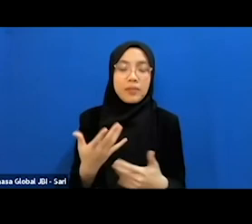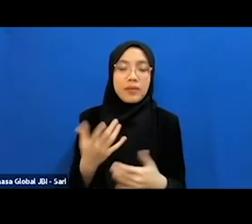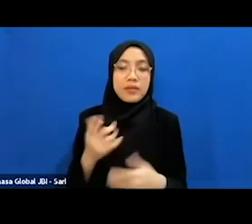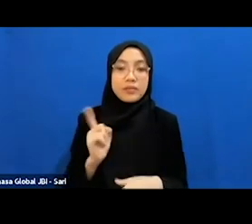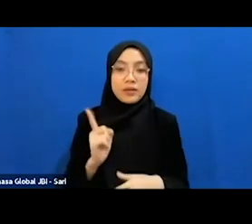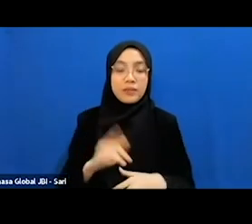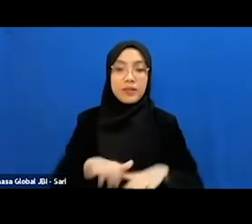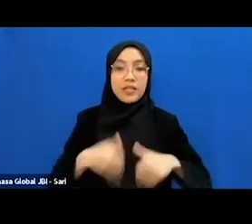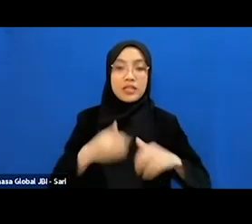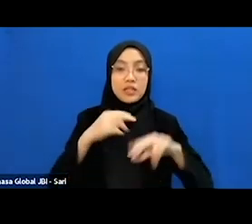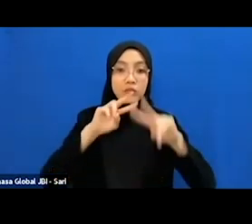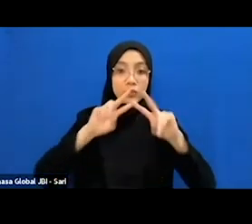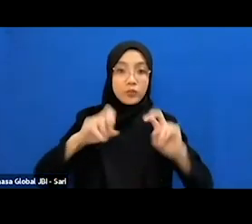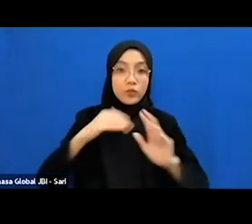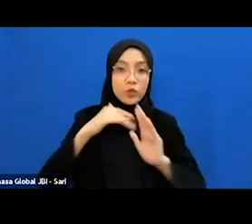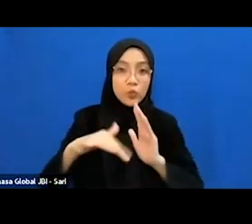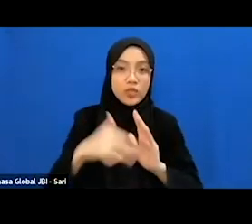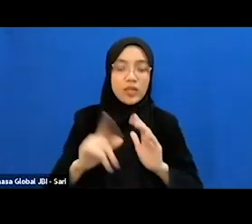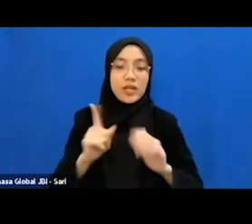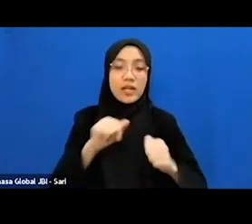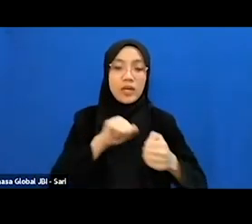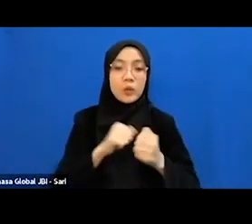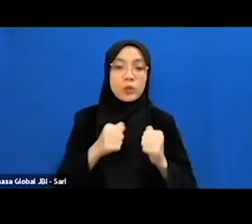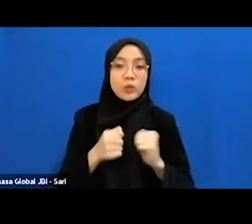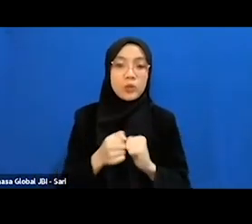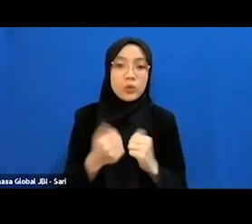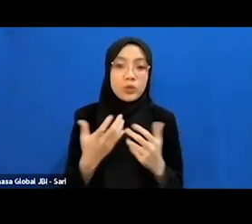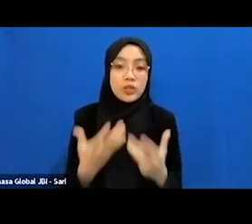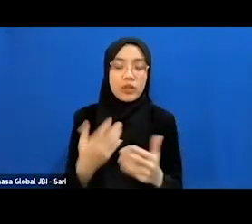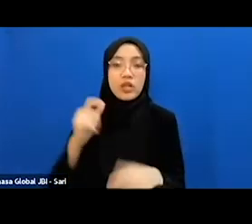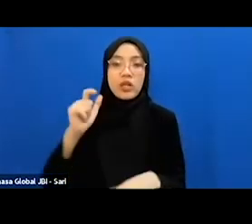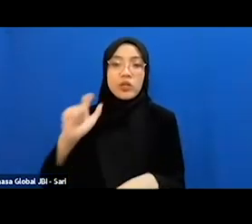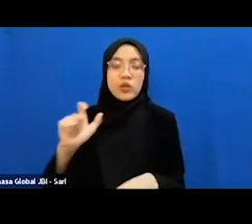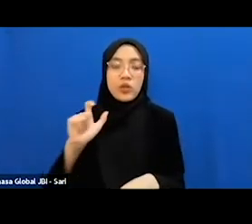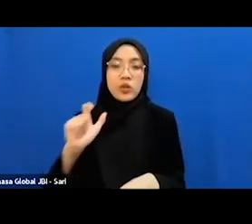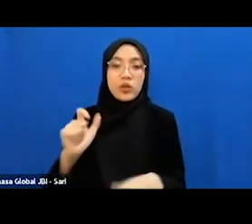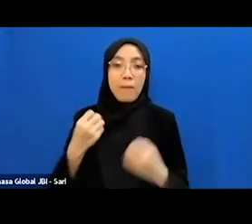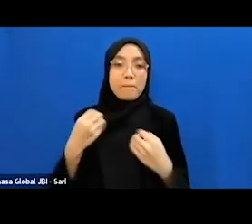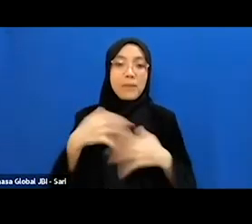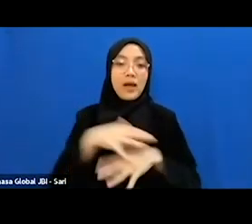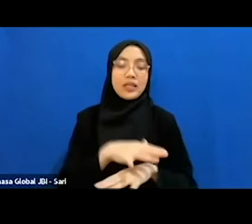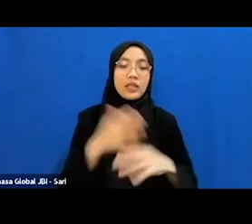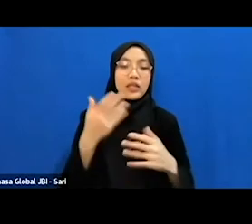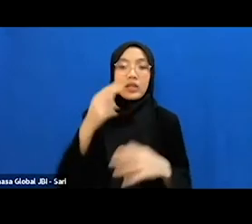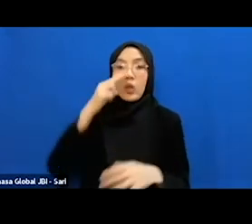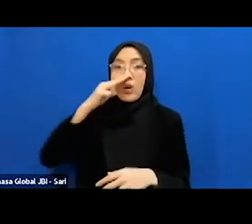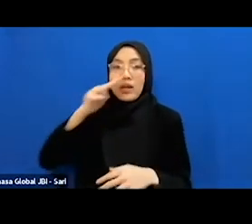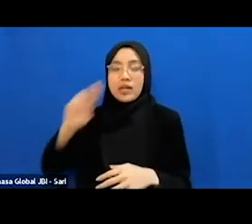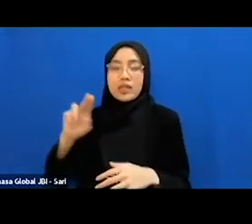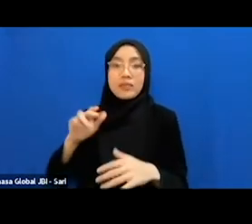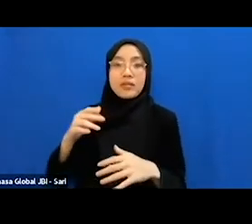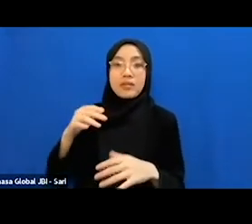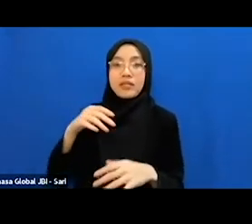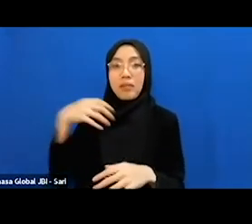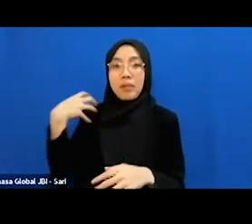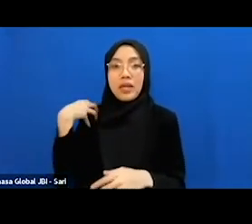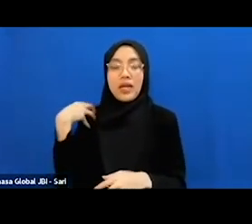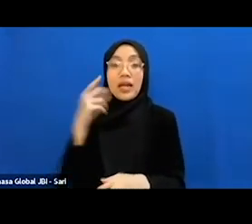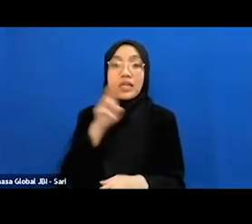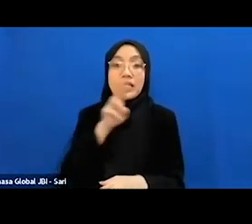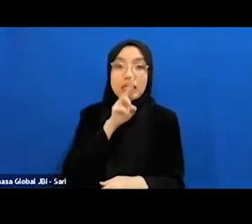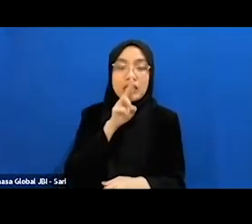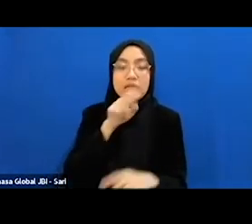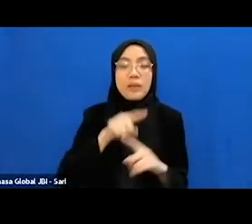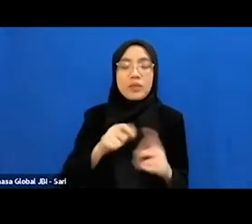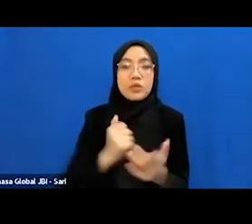di studi ini akan mengambil Keys gitu contoh-contoh efek yang lebih di luar negeri seperti Amerika dan Inggris tapi sebenarnya yang saya